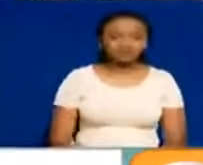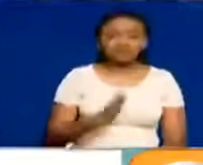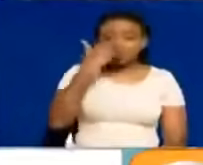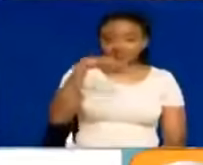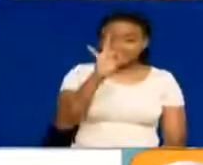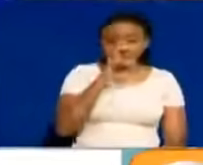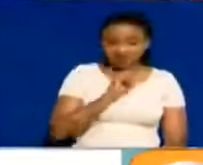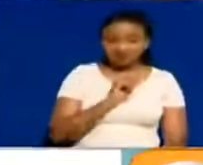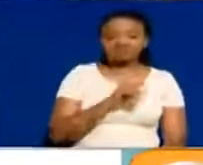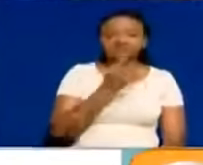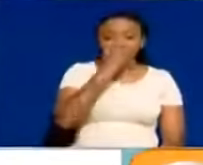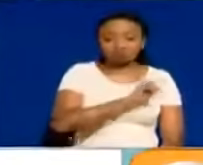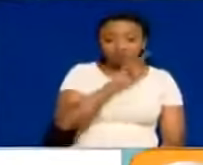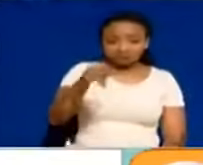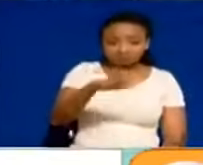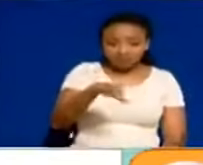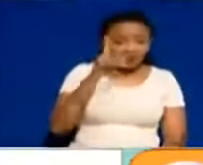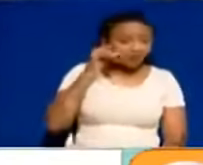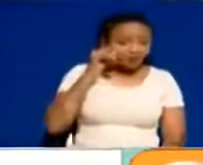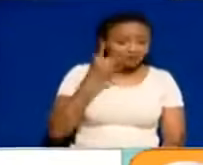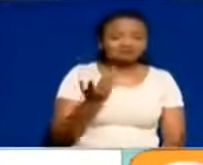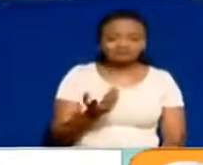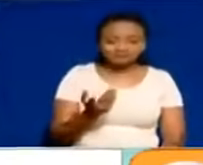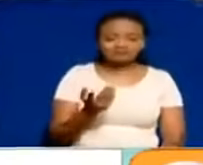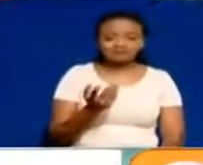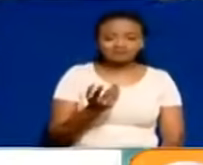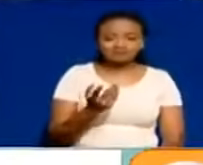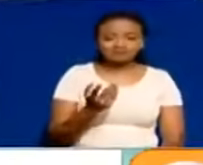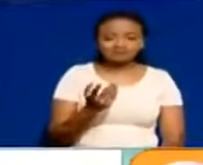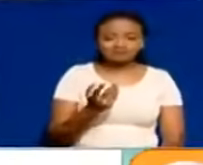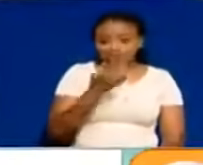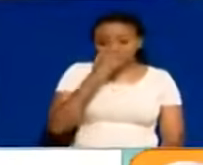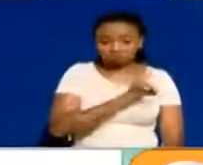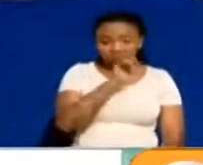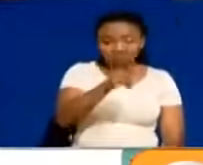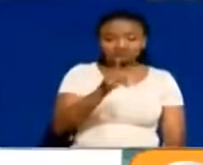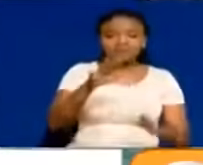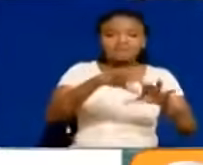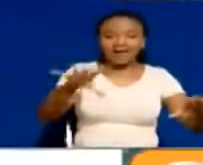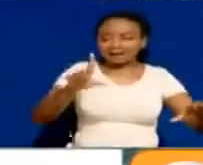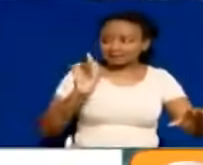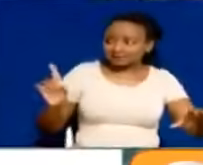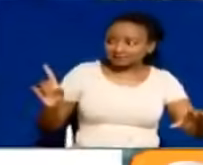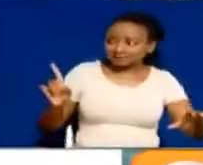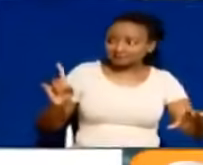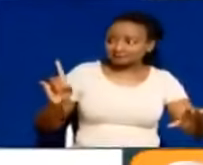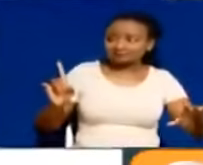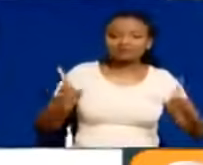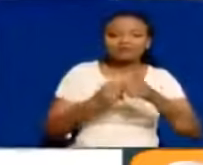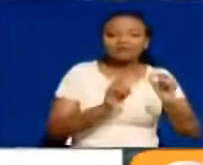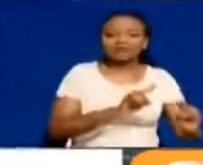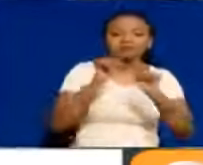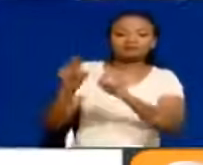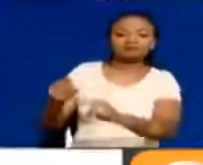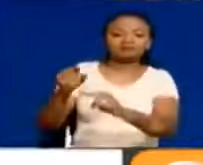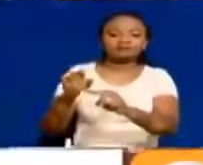Siku ya tatu ya ziara ya naibu rais William Ruto pwani ilikuwa katika kitovu cha Mombasa. Ruto akizuru soko la Kongoya, Chuda, kabla ya